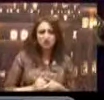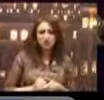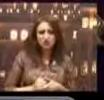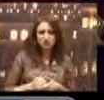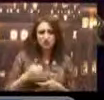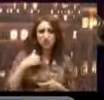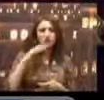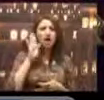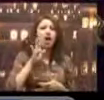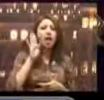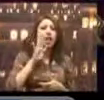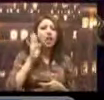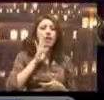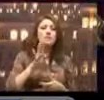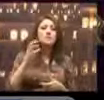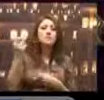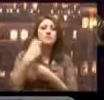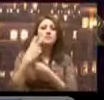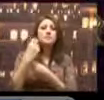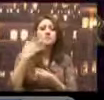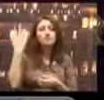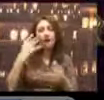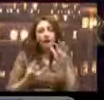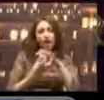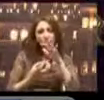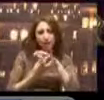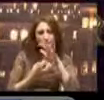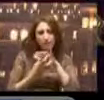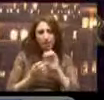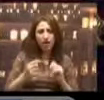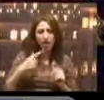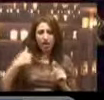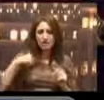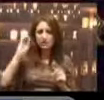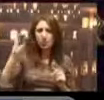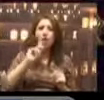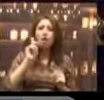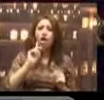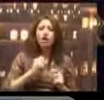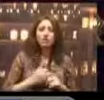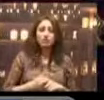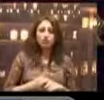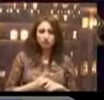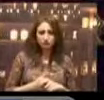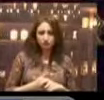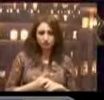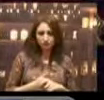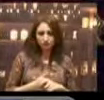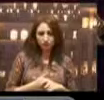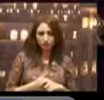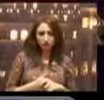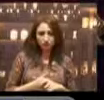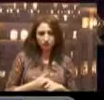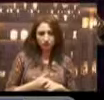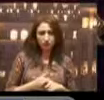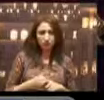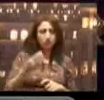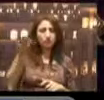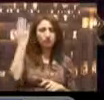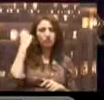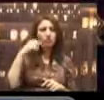ده انا اتعلمته من ايه؟ اتعلمته من فتره الجامعه، بس اعفيني من ذكر الاسم. اتاثرت بواحد تاثر شديد جدا جدا